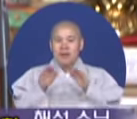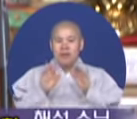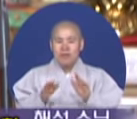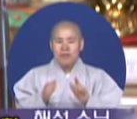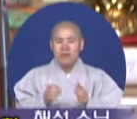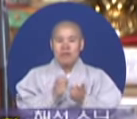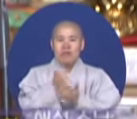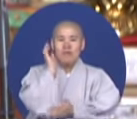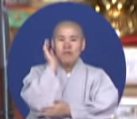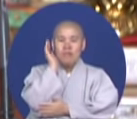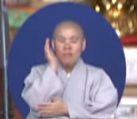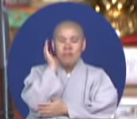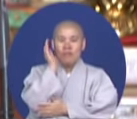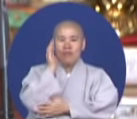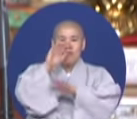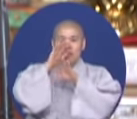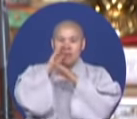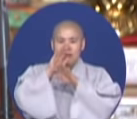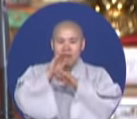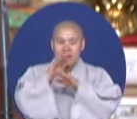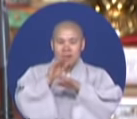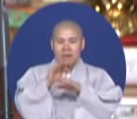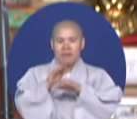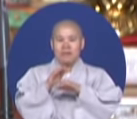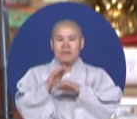오늘 본문은